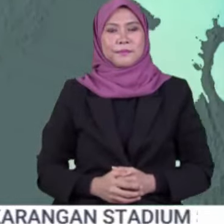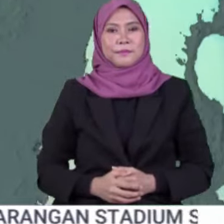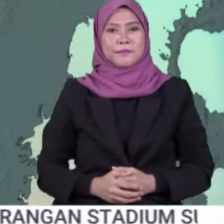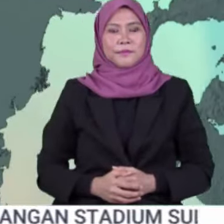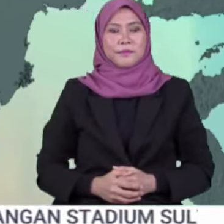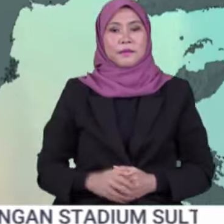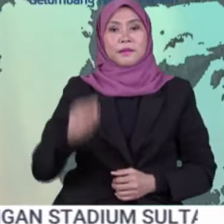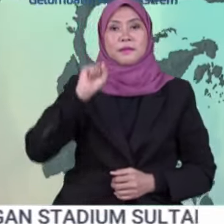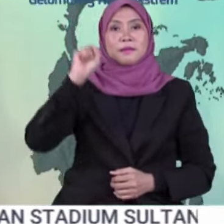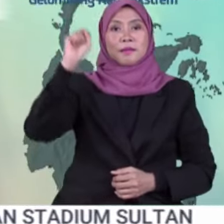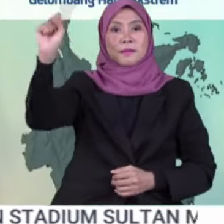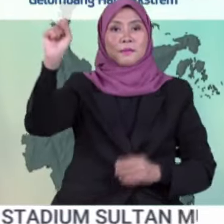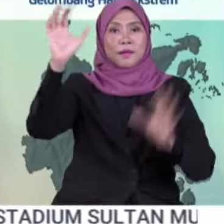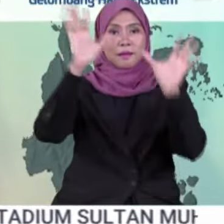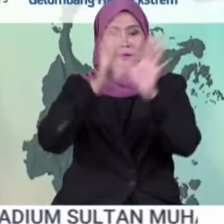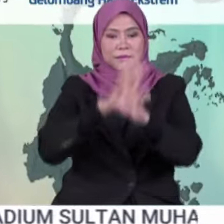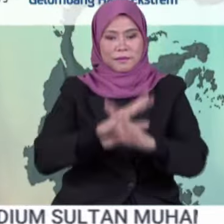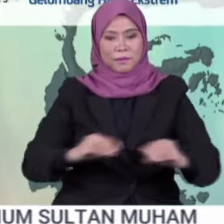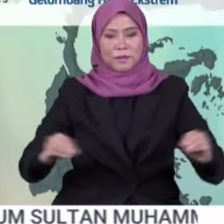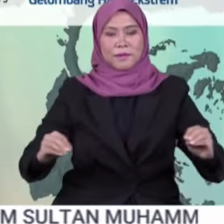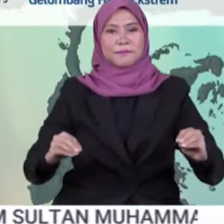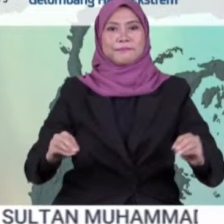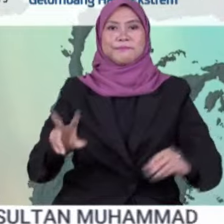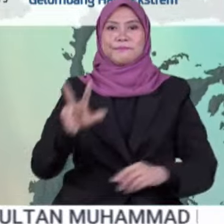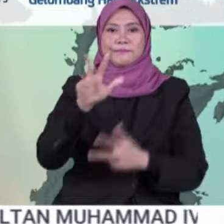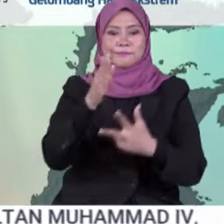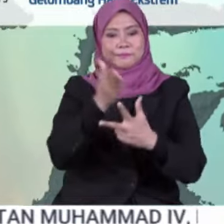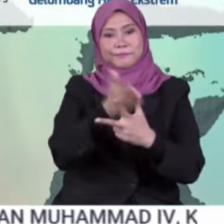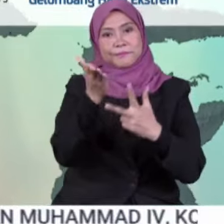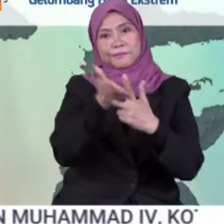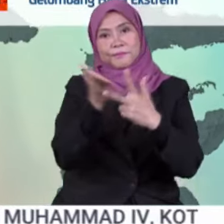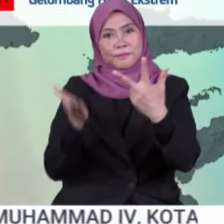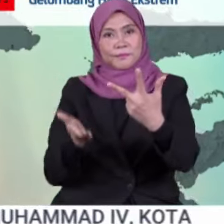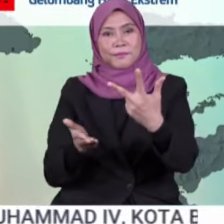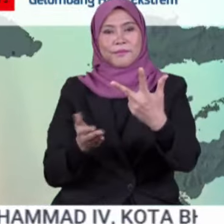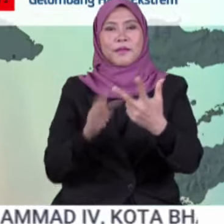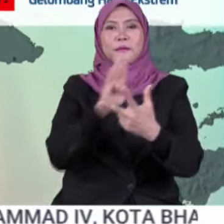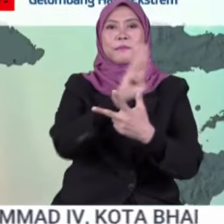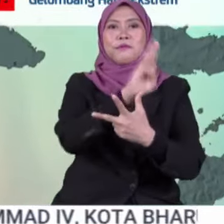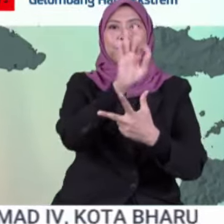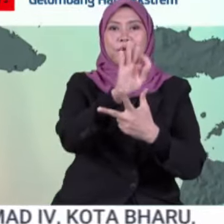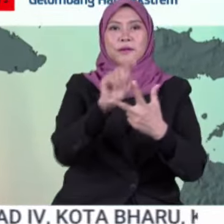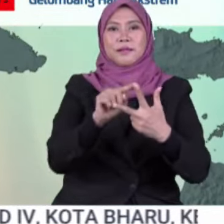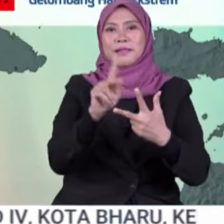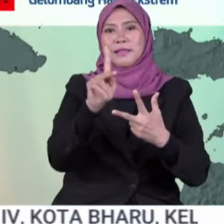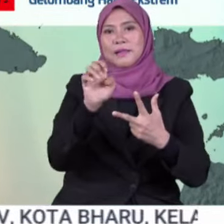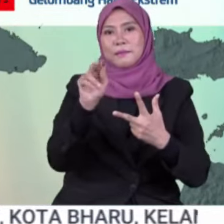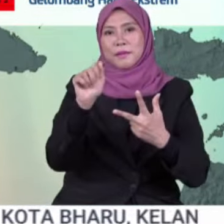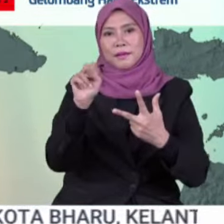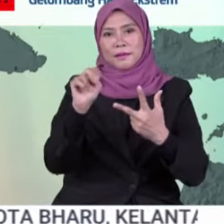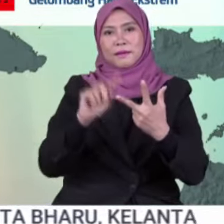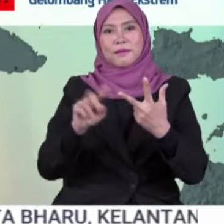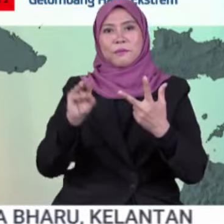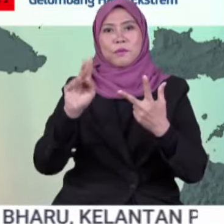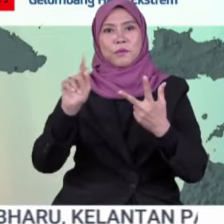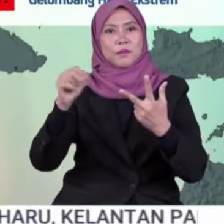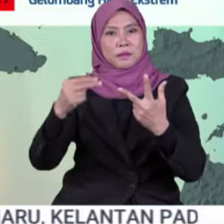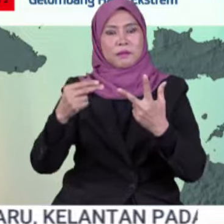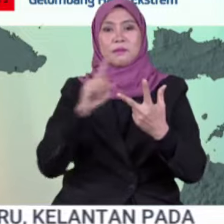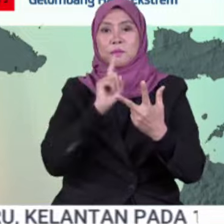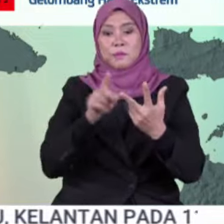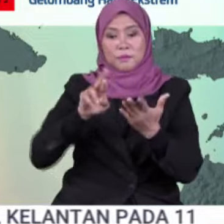Sabah dan Sarawak pula, terdapat tiga bahagian iaitu Beaufort, Kinabatangan dan juga Mukah yang